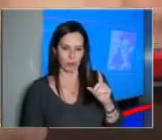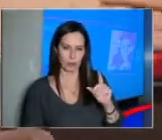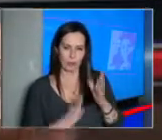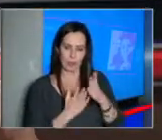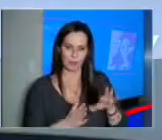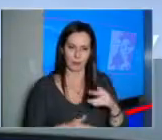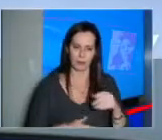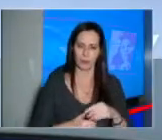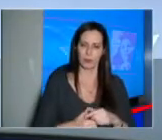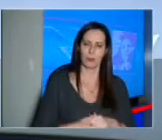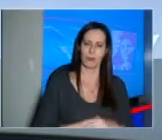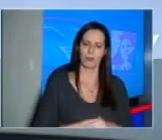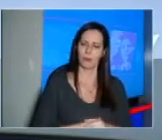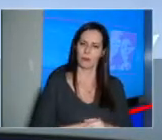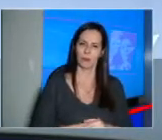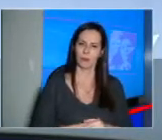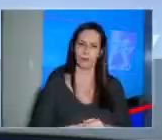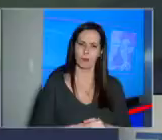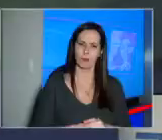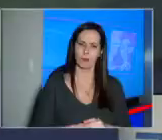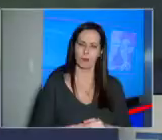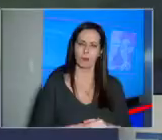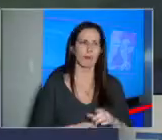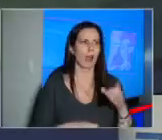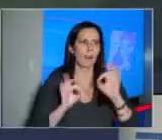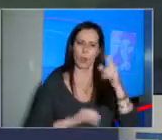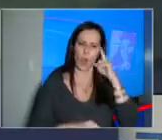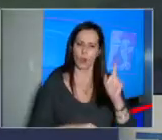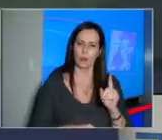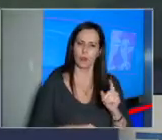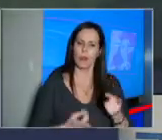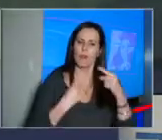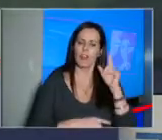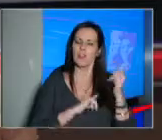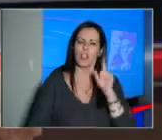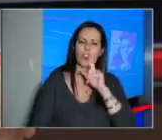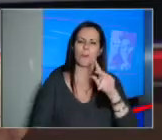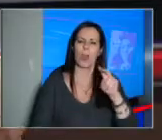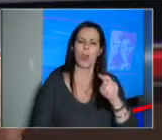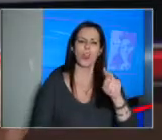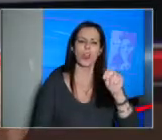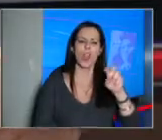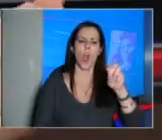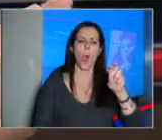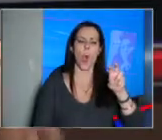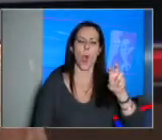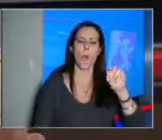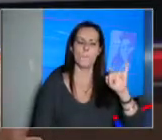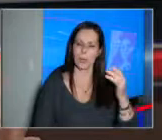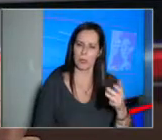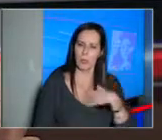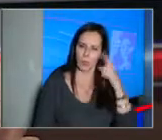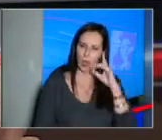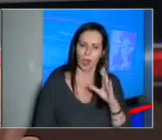בספר, כמובן שלא ידעתי. יש... איך קוראים לך נעמי? אף אחד לא ידע. מאיפה הבאת את נעמי? אני לא יודעת. בא לך